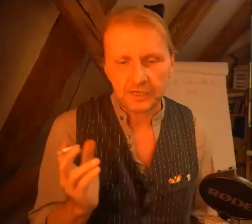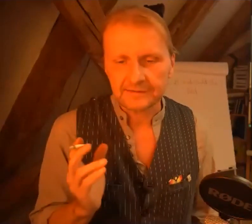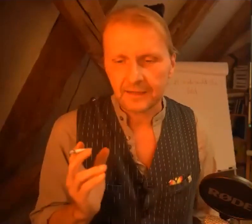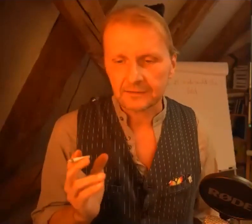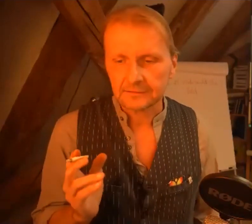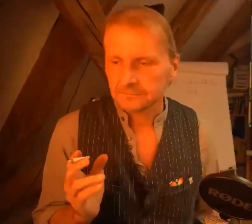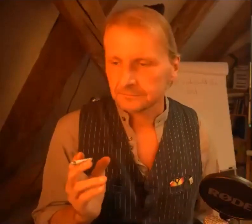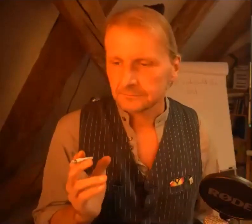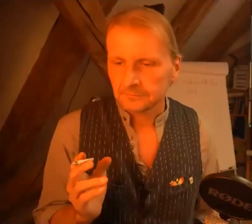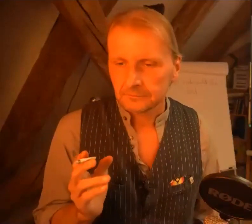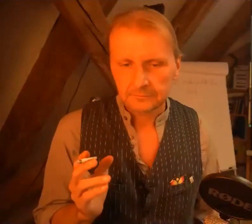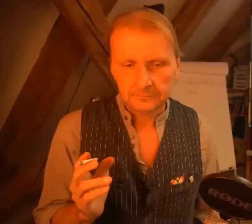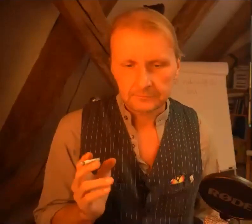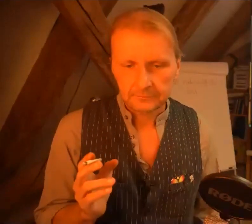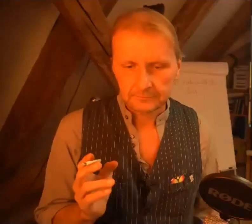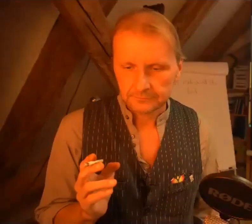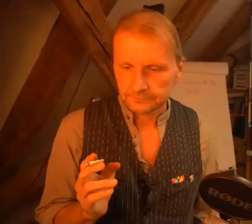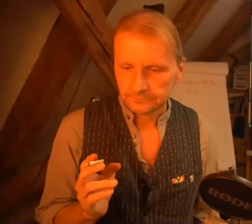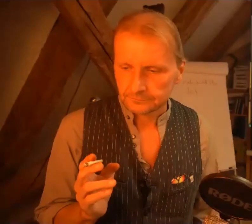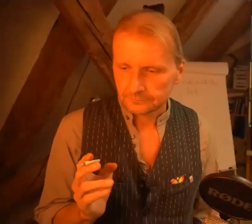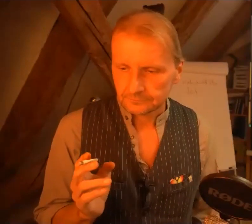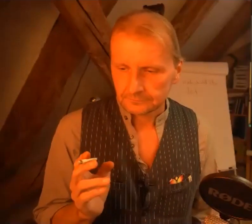österreichische Staat sagt.